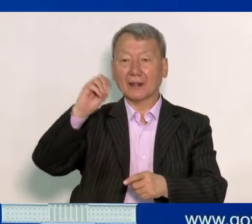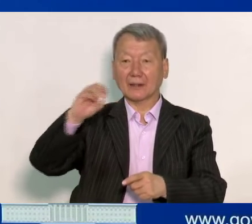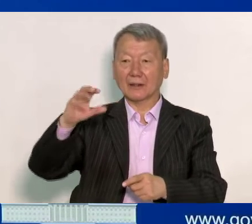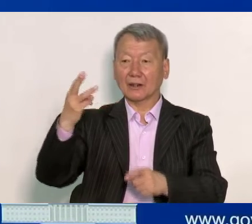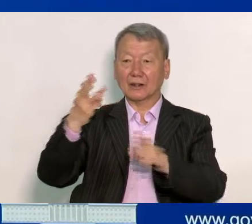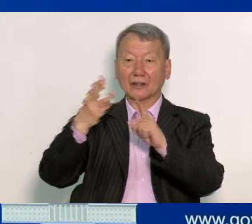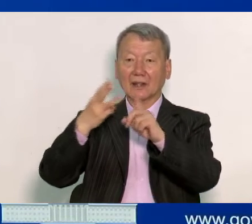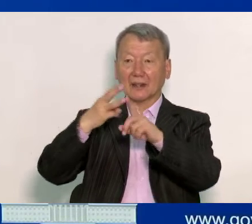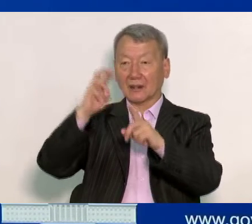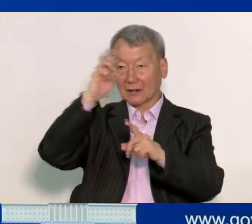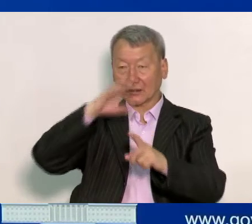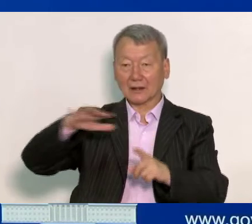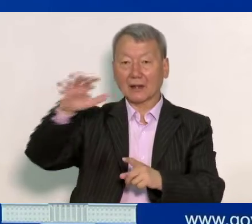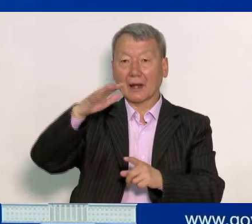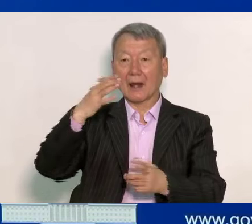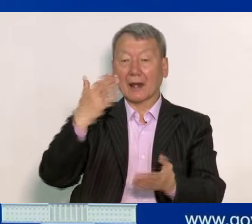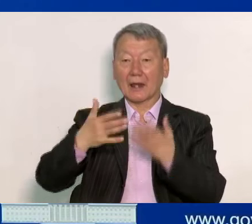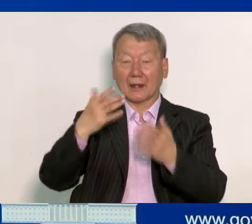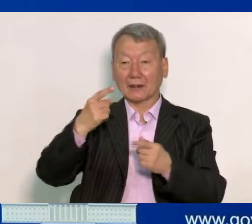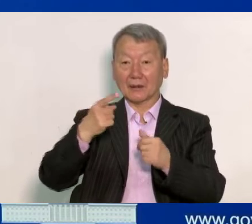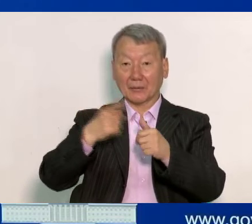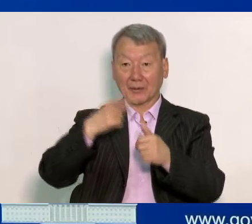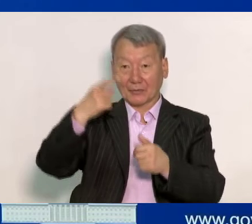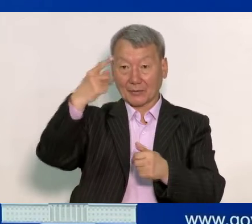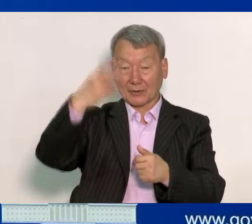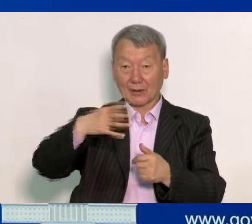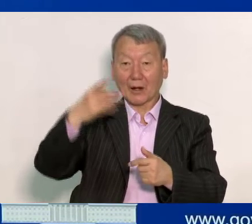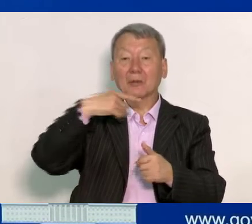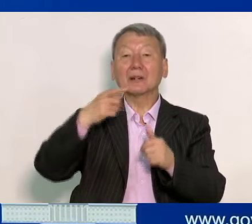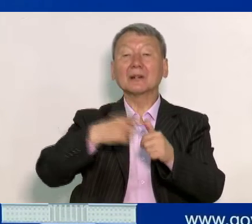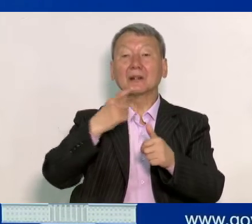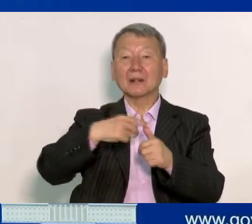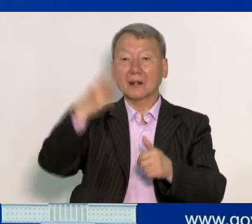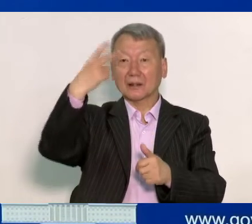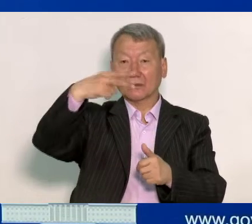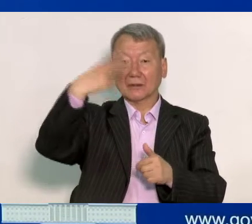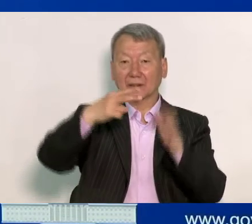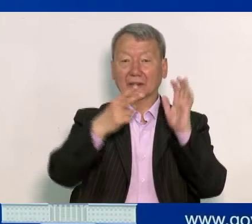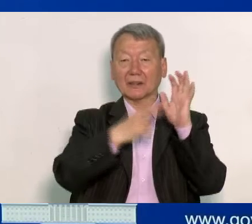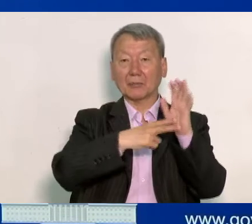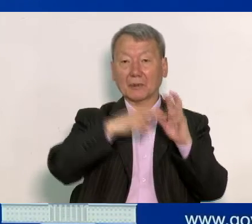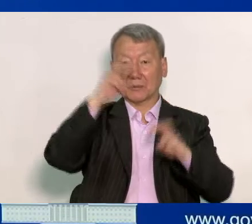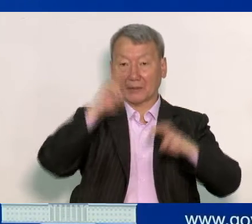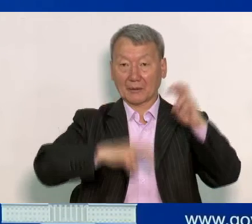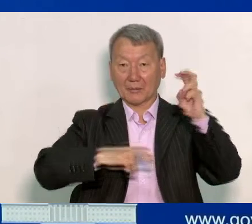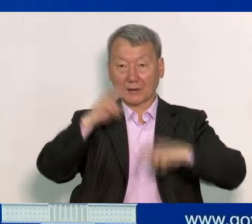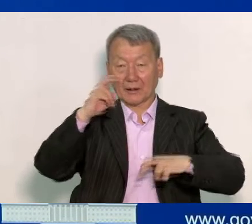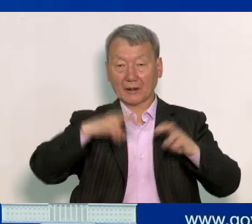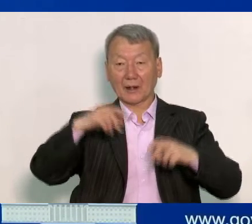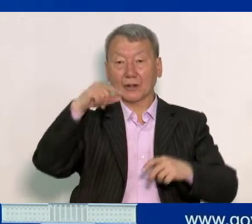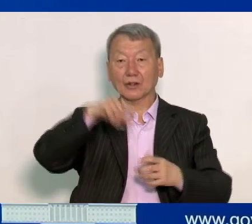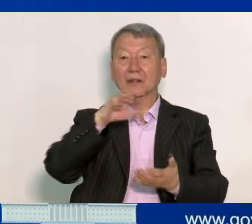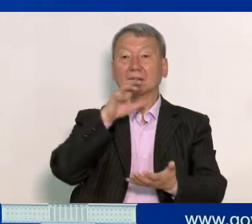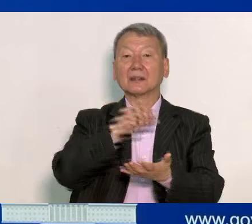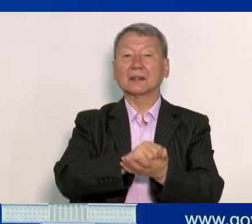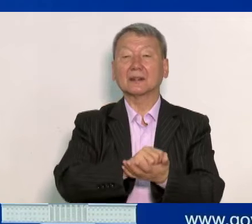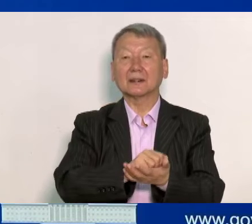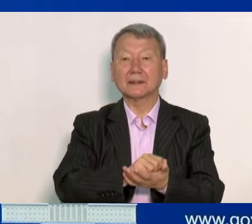третьи страны. Если перечислить по отраслям, из них 27 предприятий они